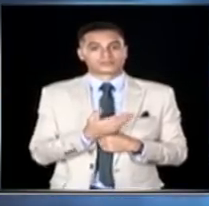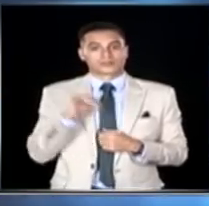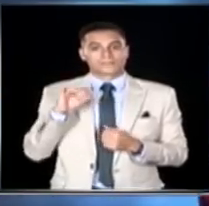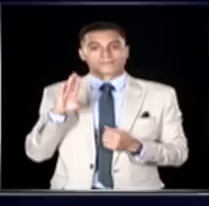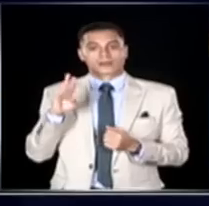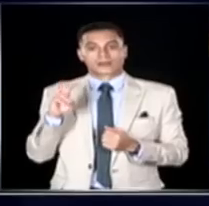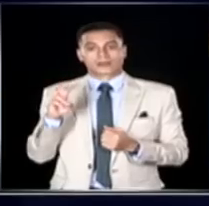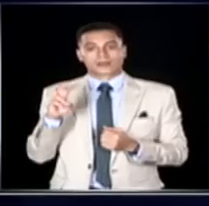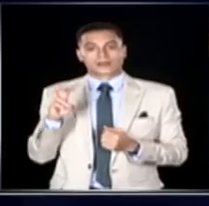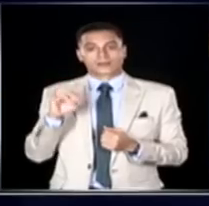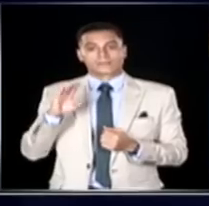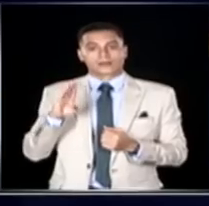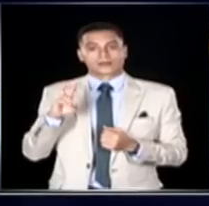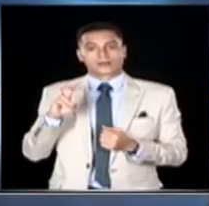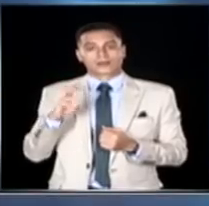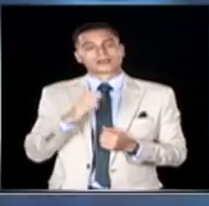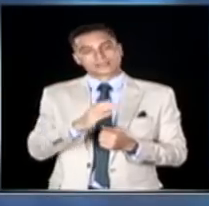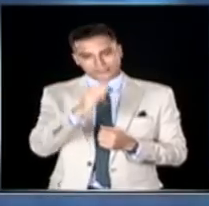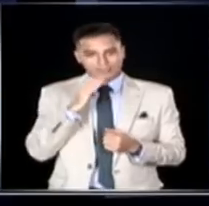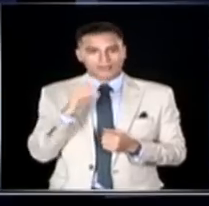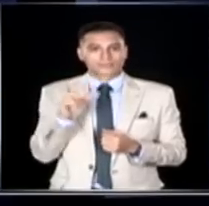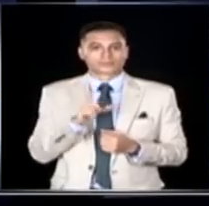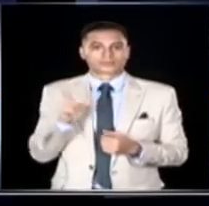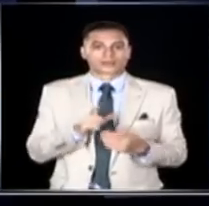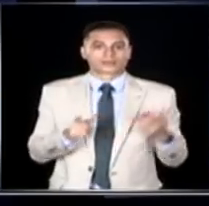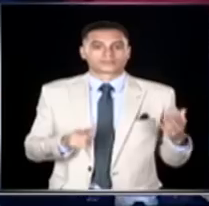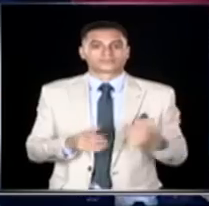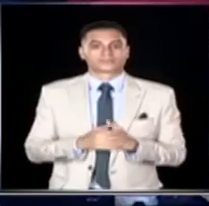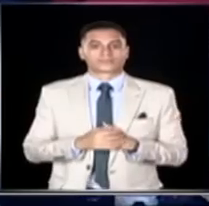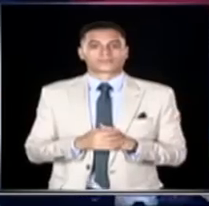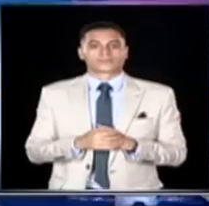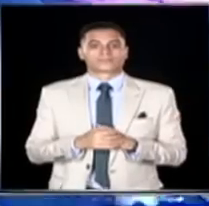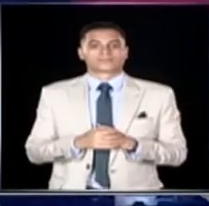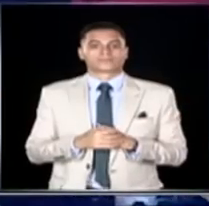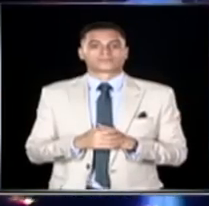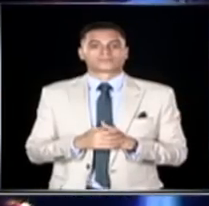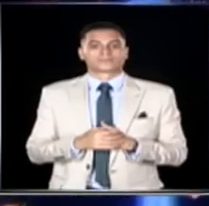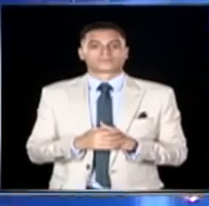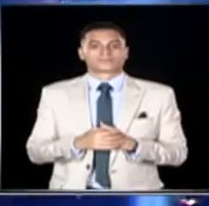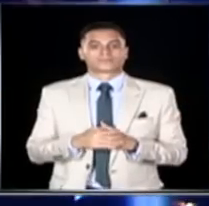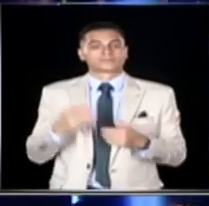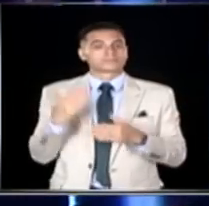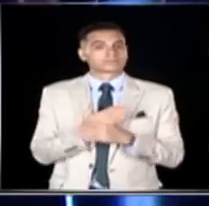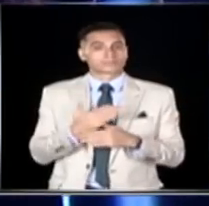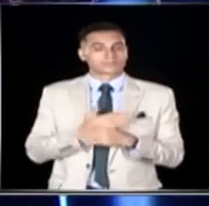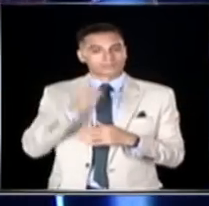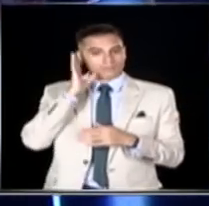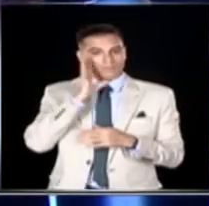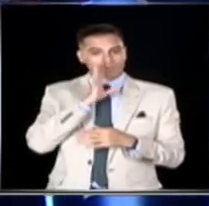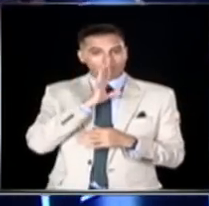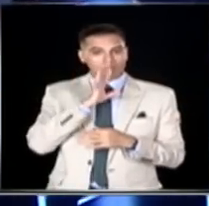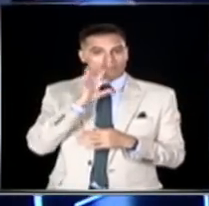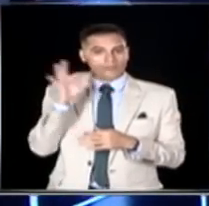مكة. ومكة إجابة صحيحة طبعا، بسبب وقصيتها